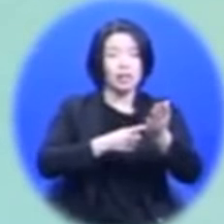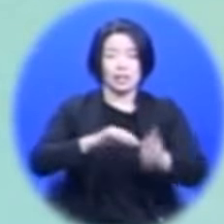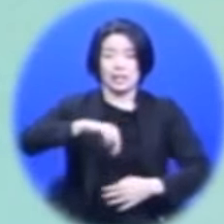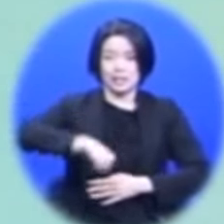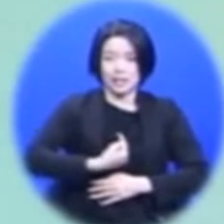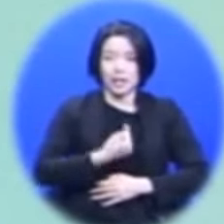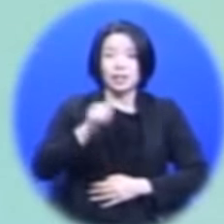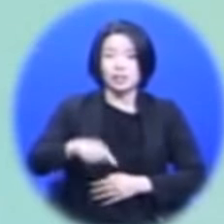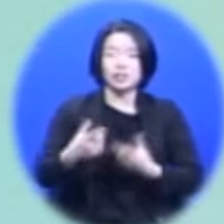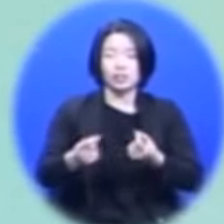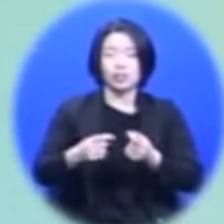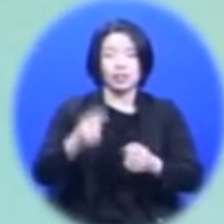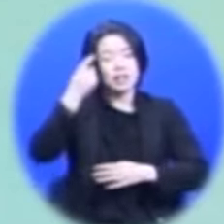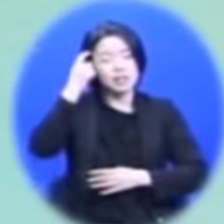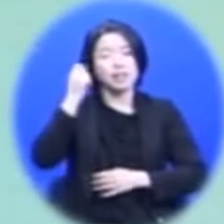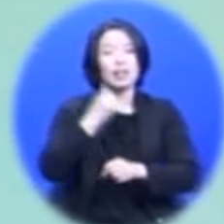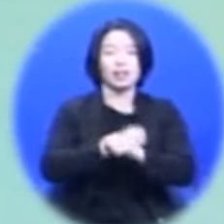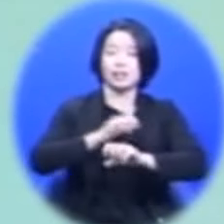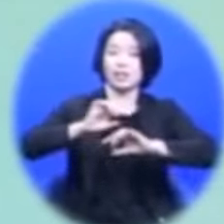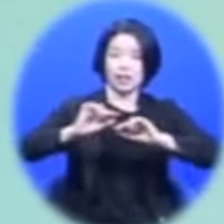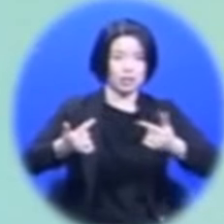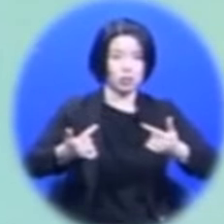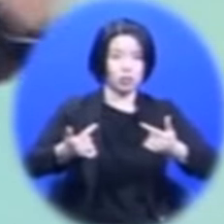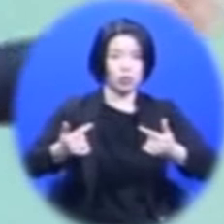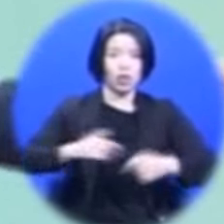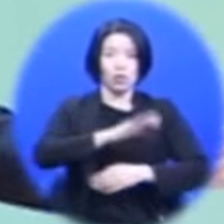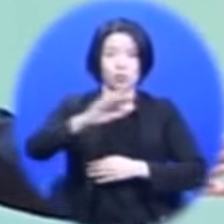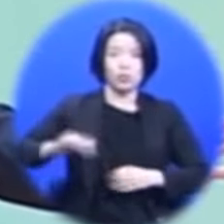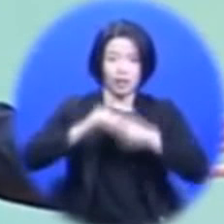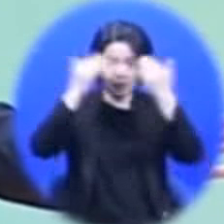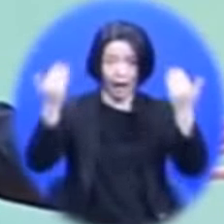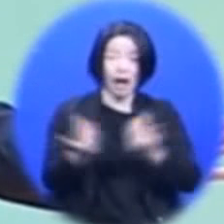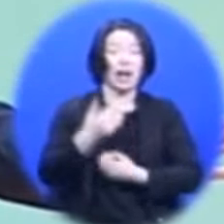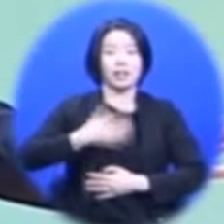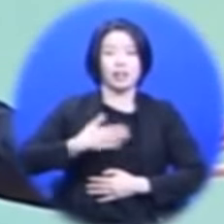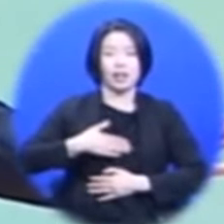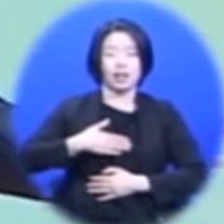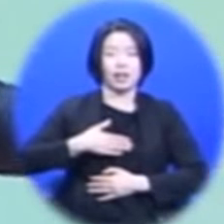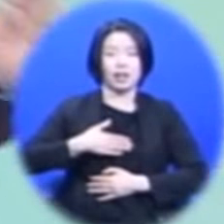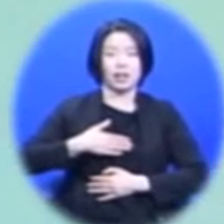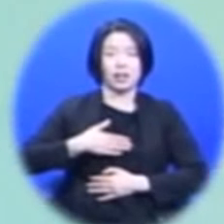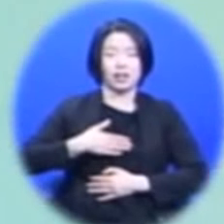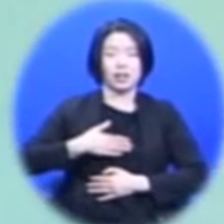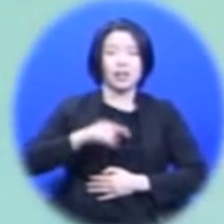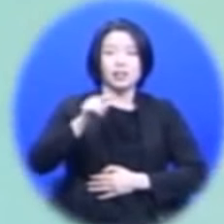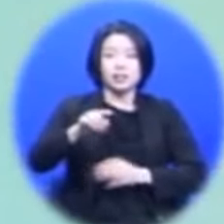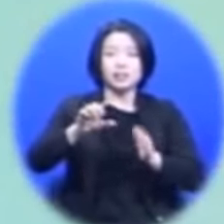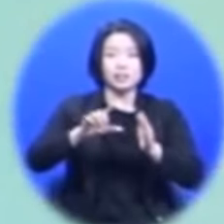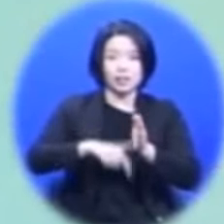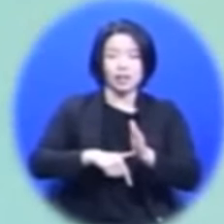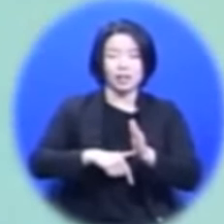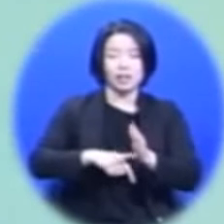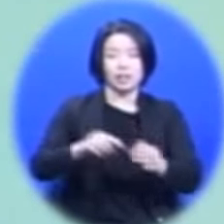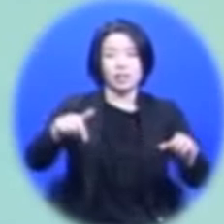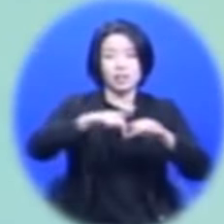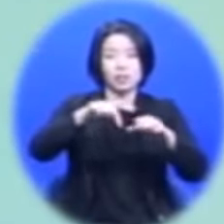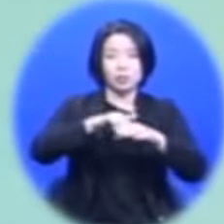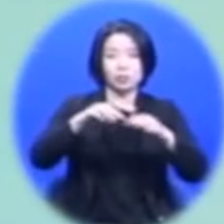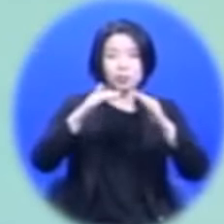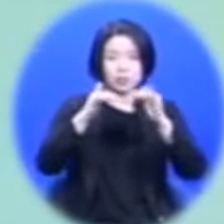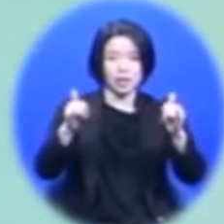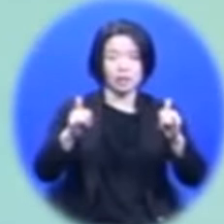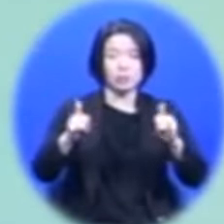자기는 그렇게 생각한다가 아니고 우리가 다 안다는. 그러니까 그때 당시 기독교인들은